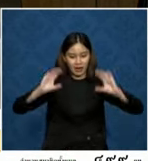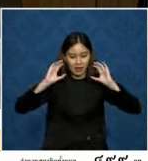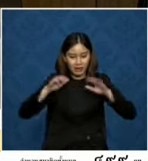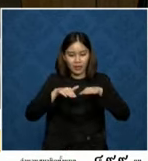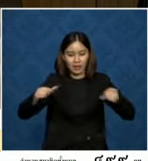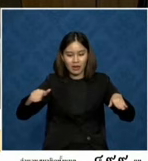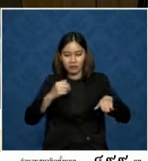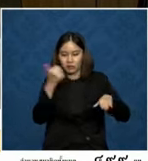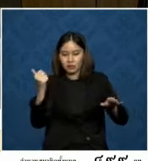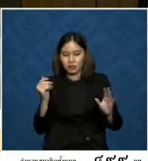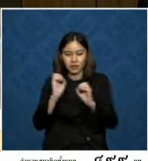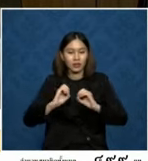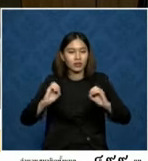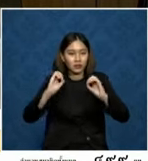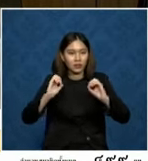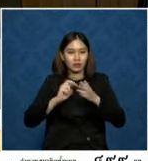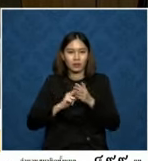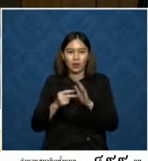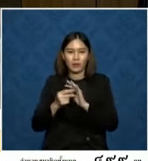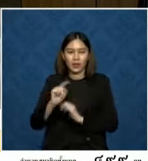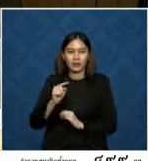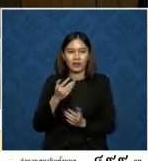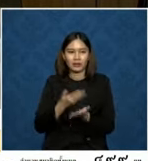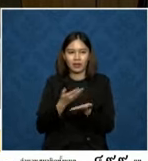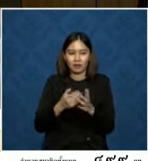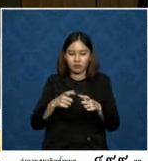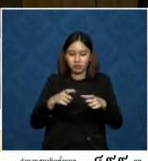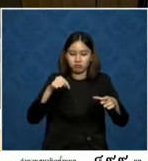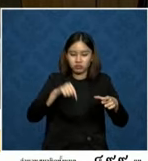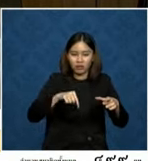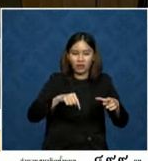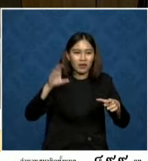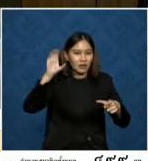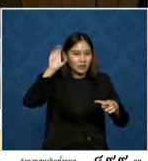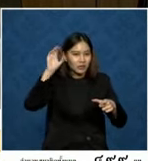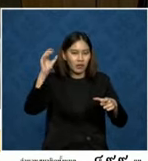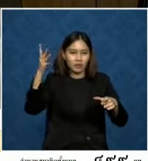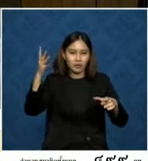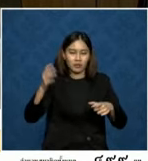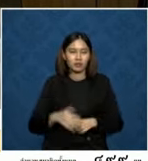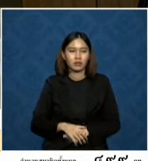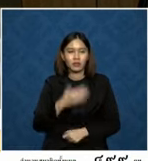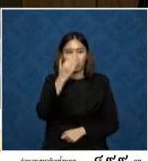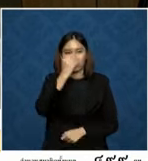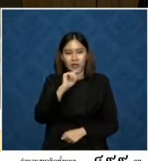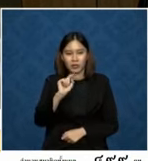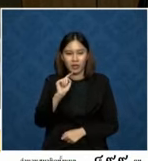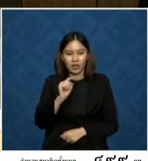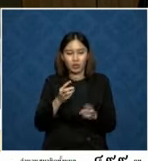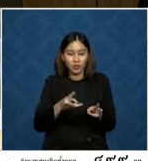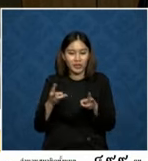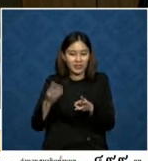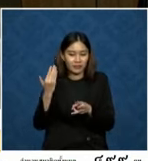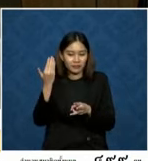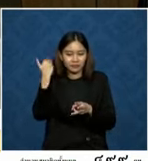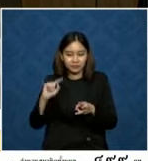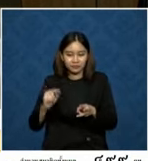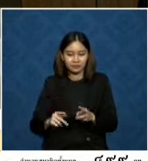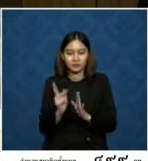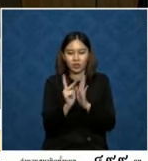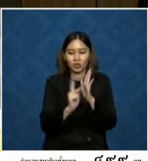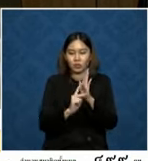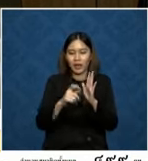การอื่นเลยนะครับนั่นก็หมายความว่าเช็คจะเป็นตราสารที่ขาดความเชื่อถือทันทีเพราะว่าโดยหลักเดิมแล้วเนี่ยนะครับคดีอาญ